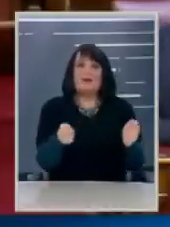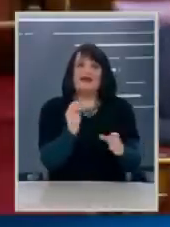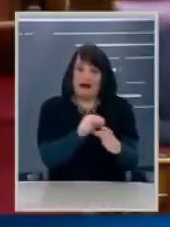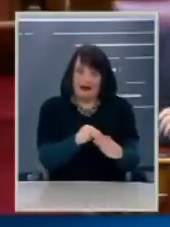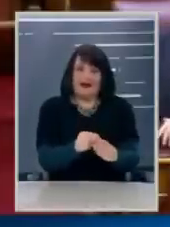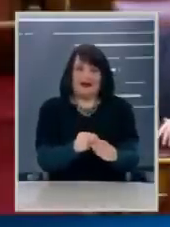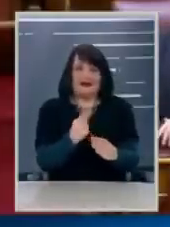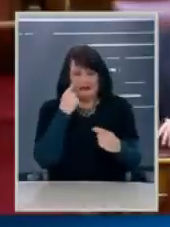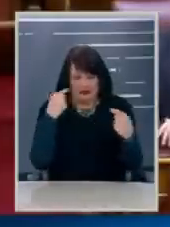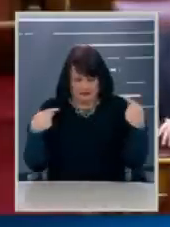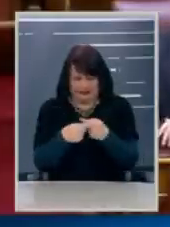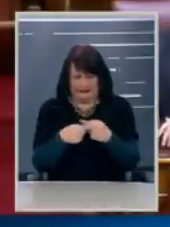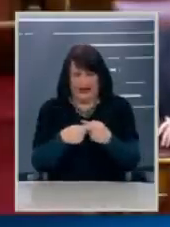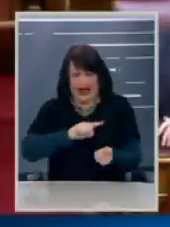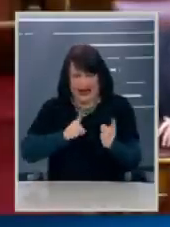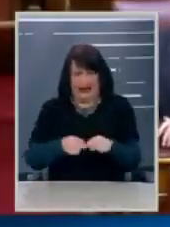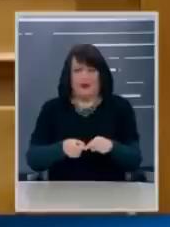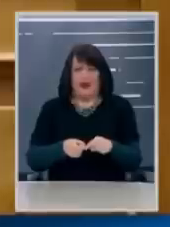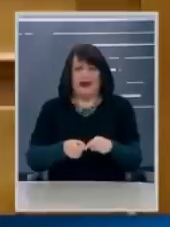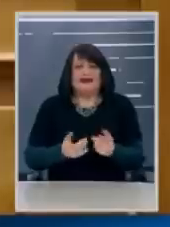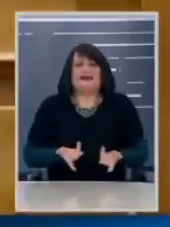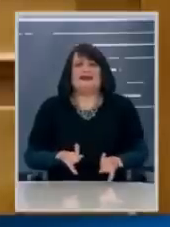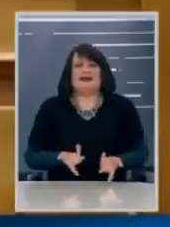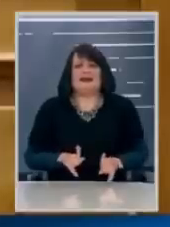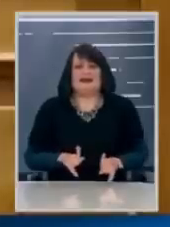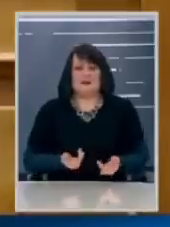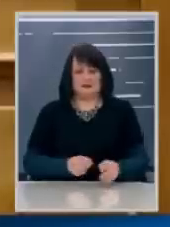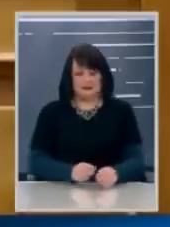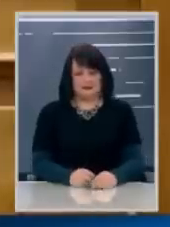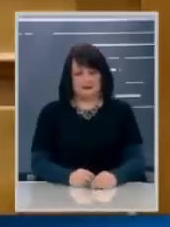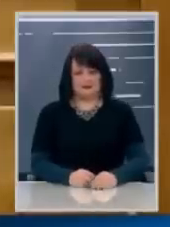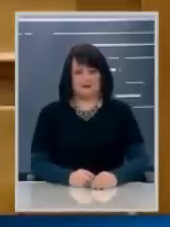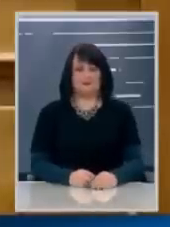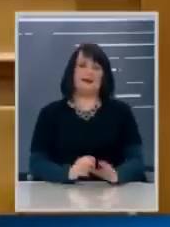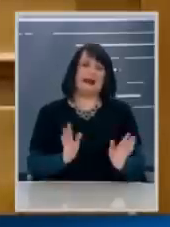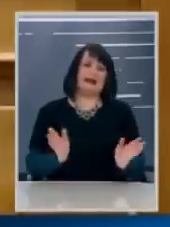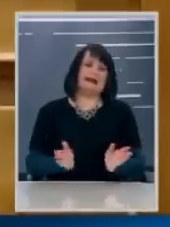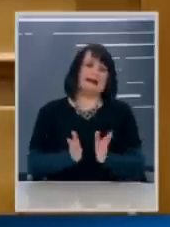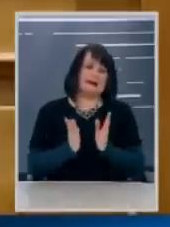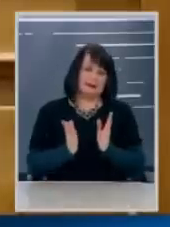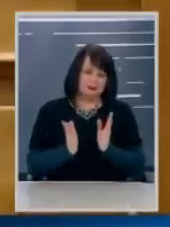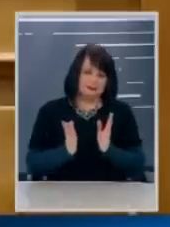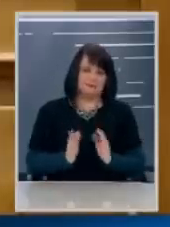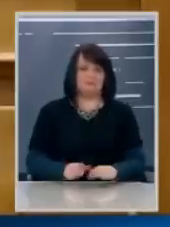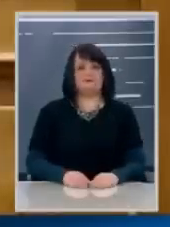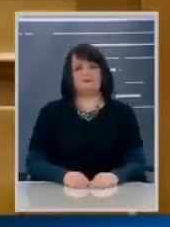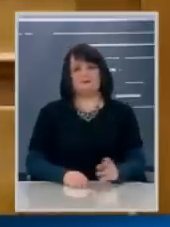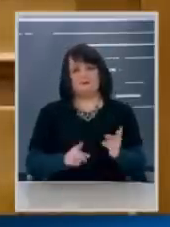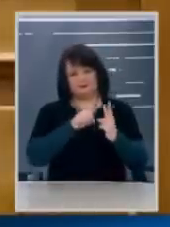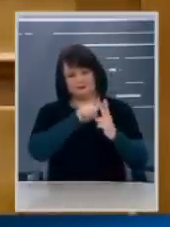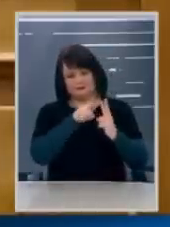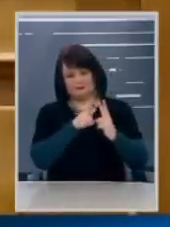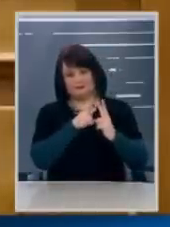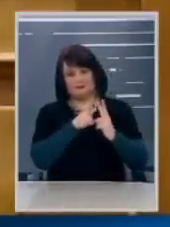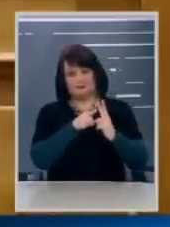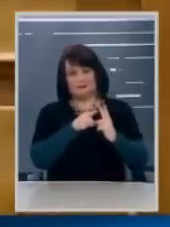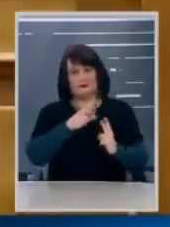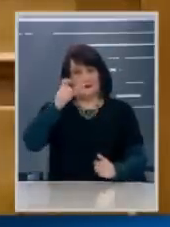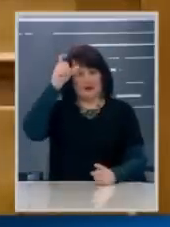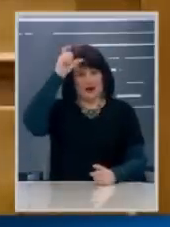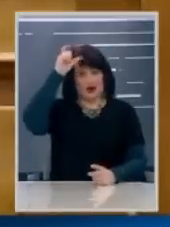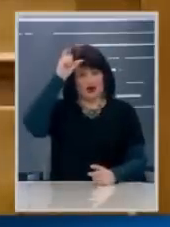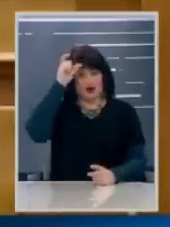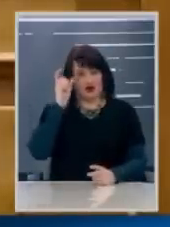Λίγο οξύμορο, ξεκινήσουμε ανάποδα. Λοιπόν, τέλος πάντων. Υπάρχουν δύο Τούρκοι που ήρθανε και ζητούν